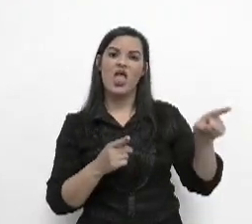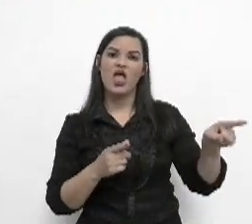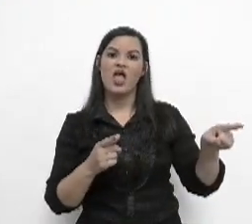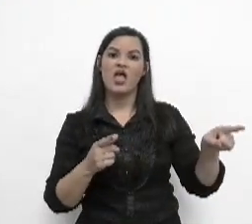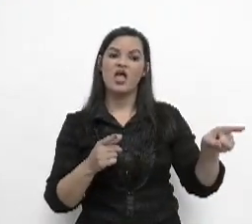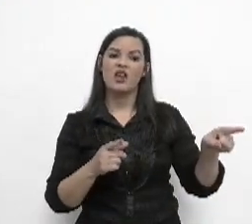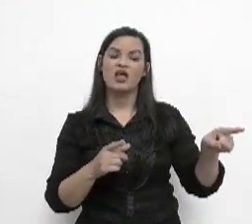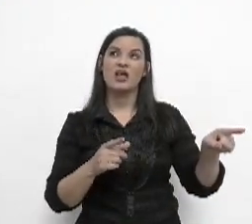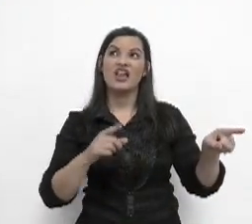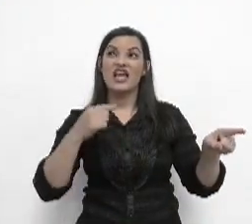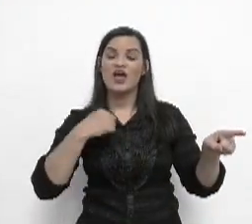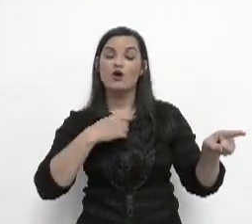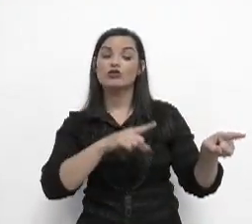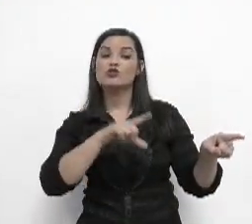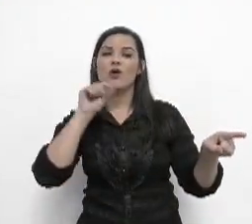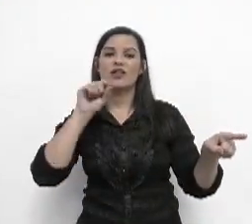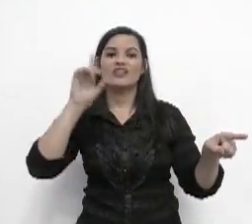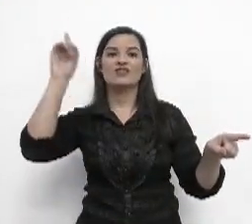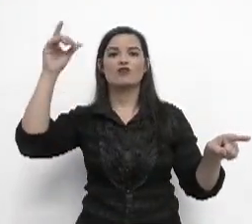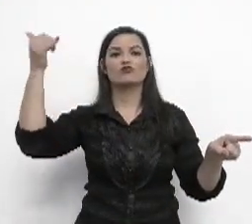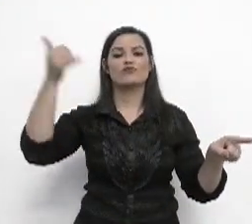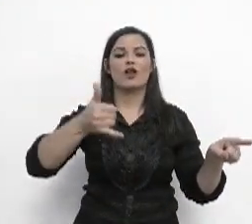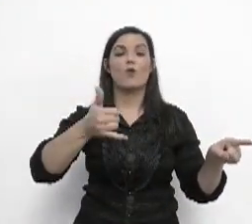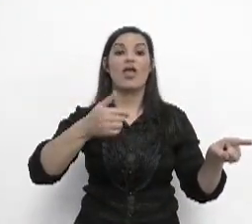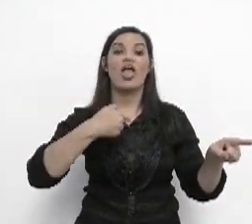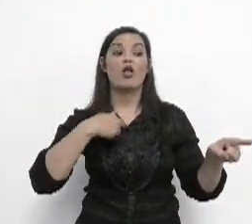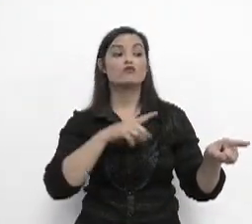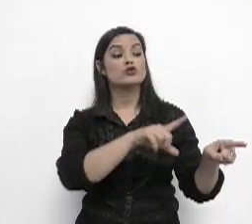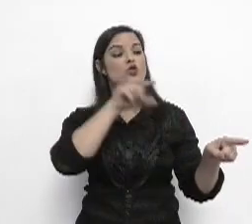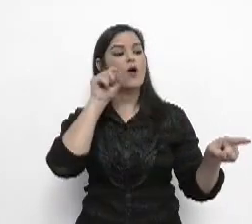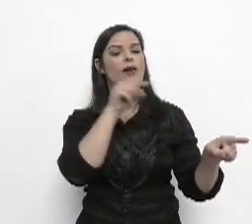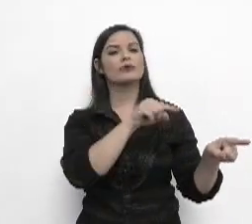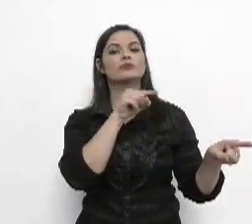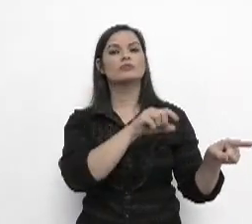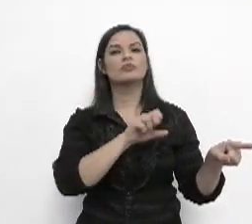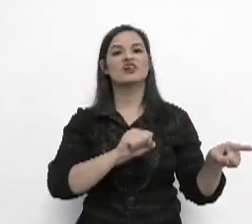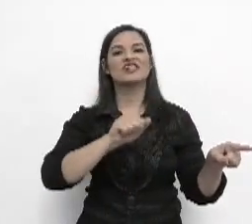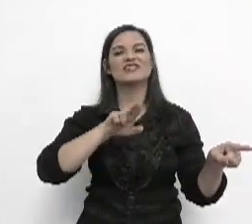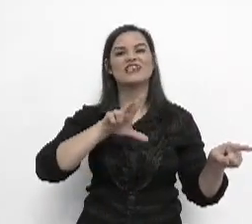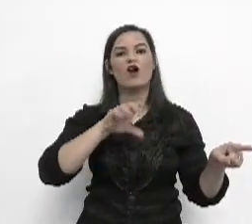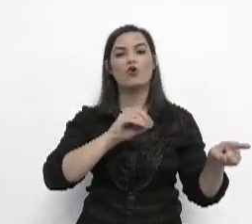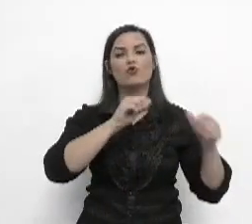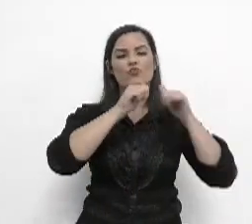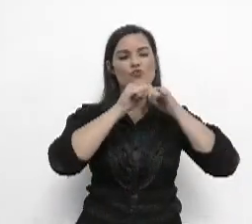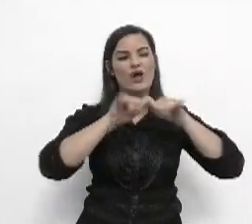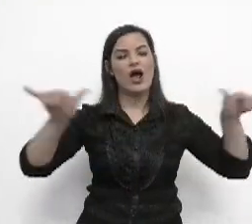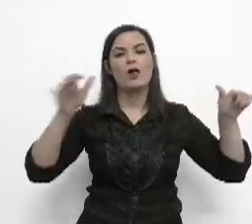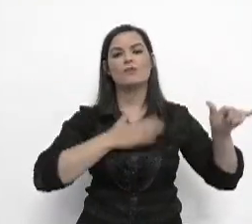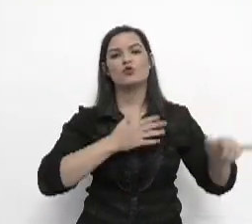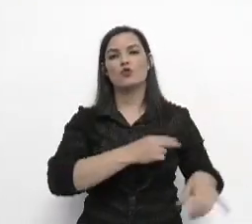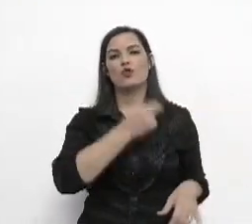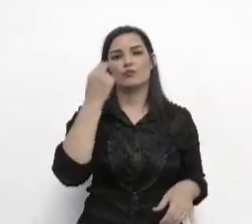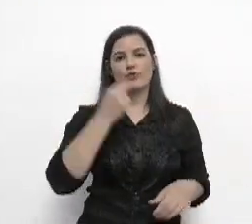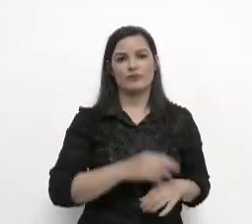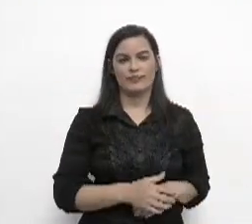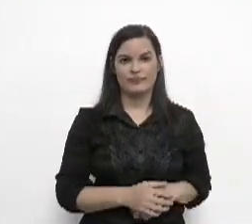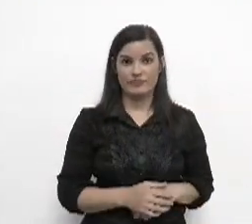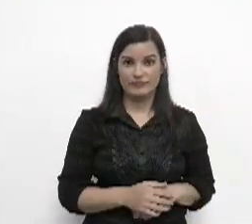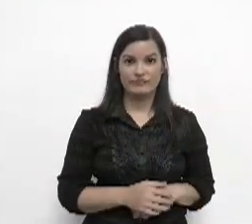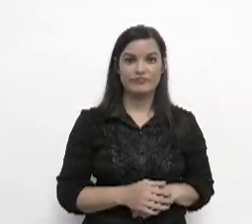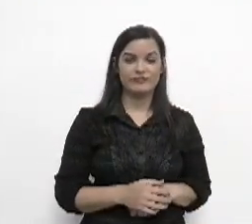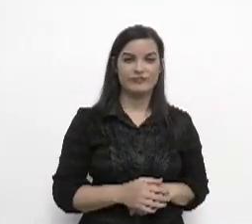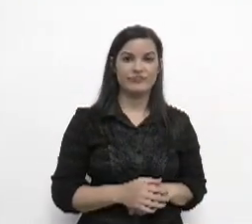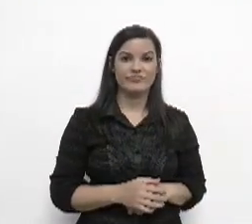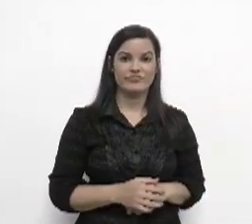escolhido para levar o meu nome. 근데 놀랍게도 영어 성경을 보면 This man is chosen my